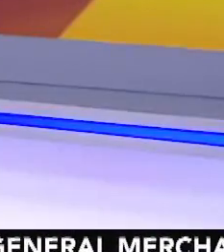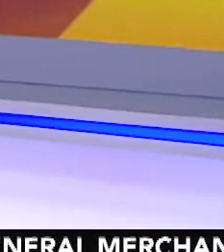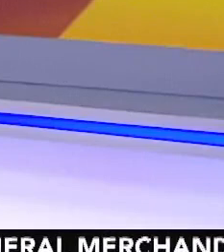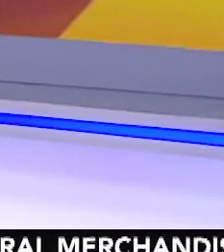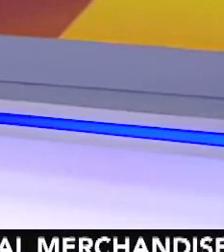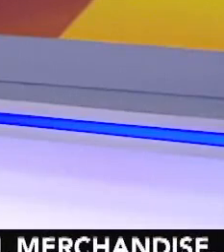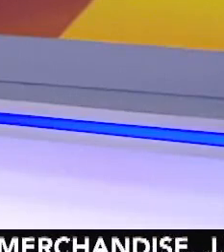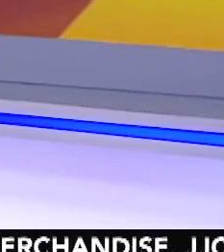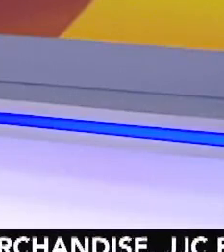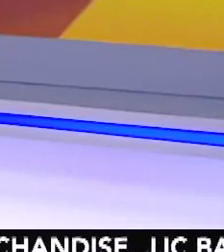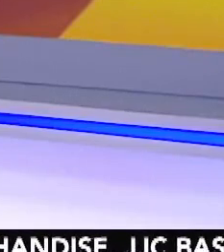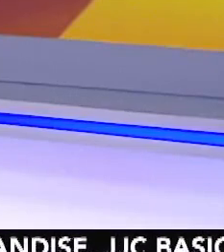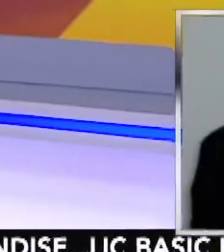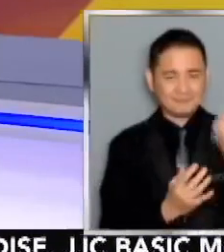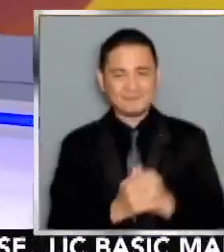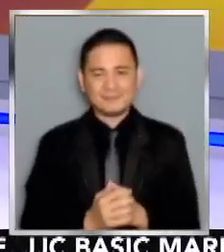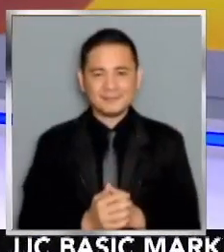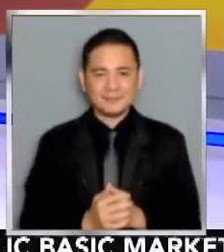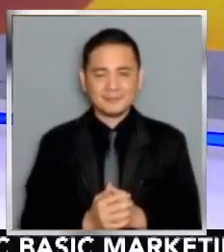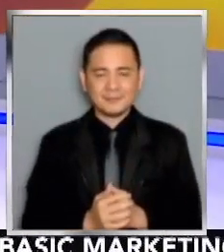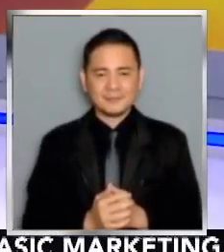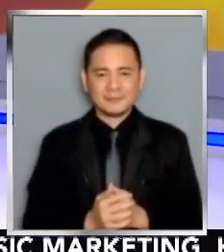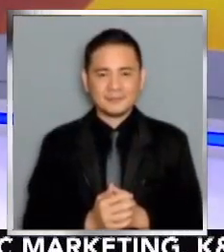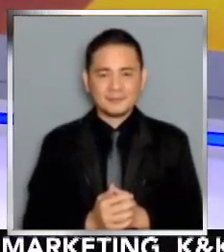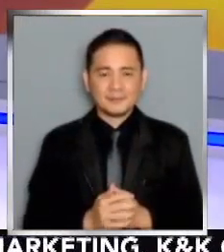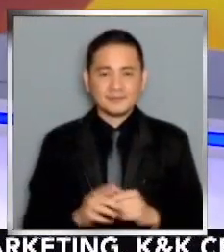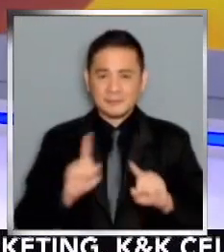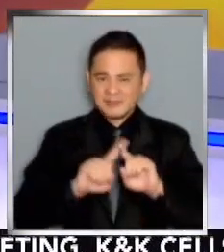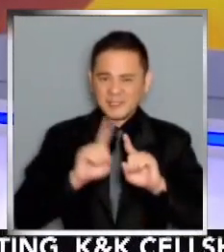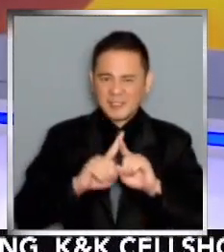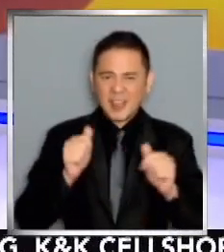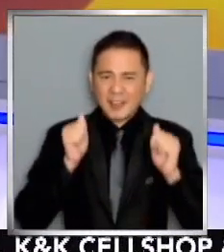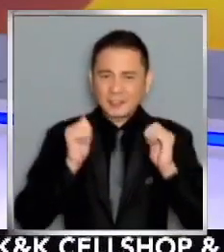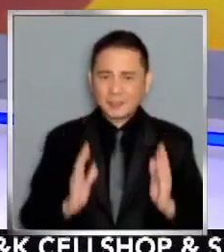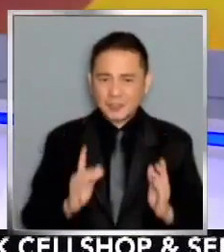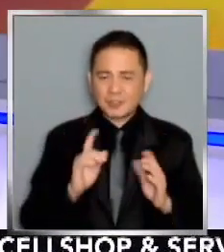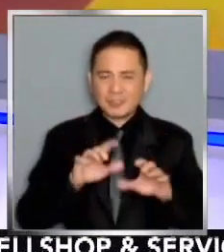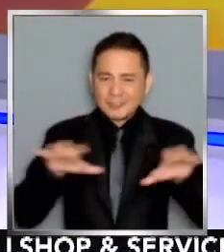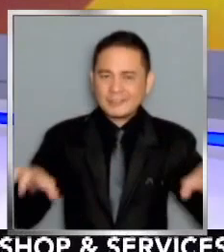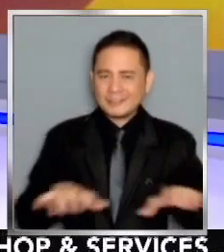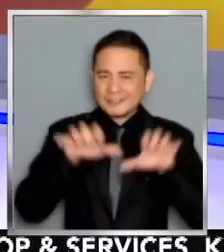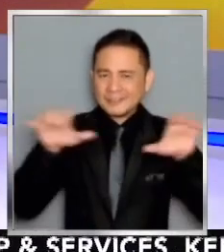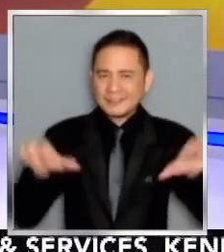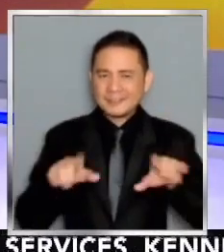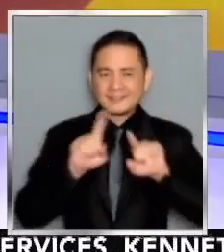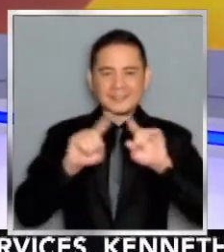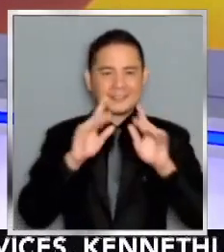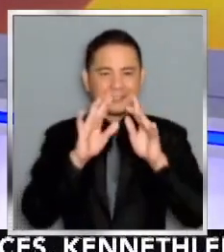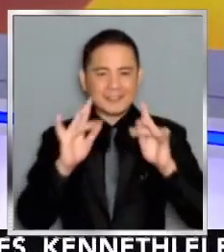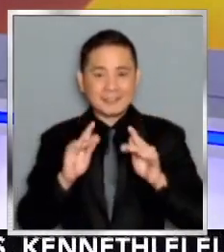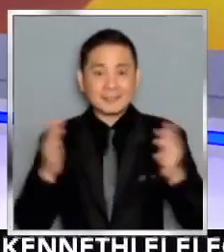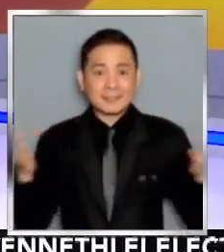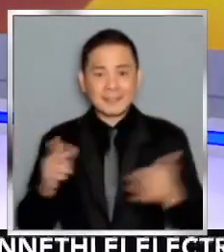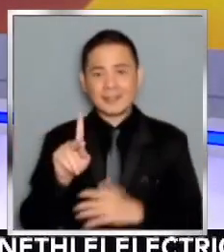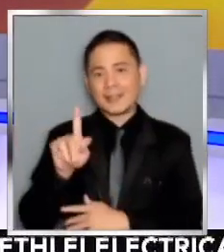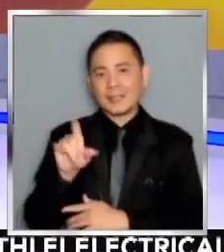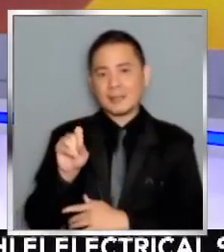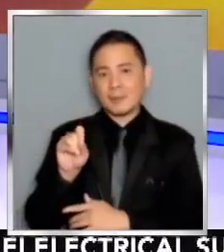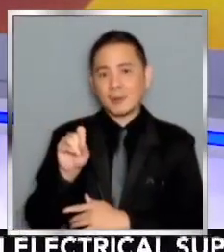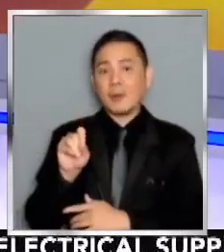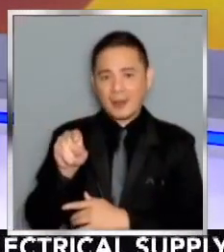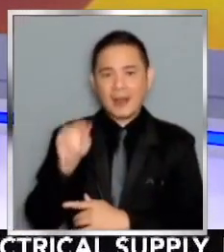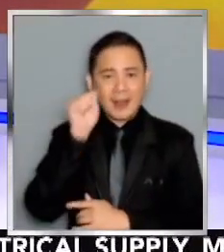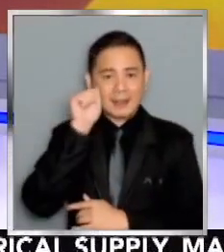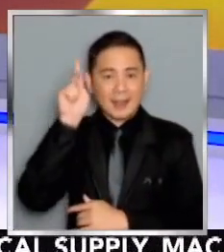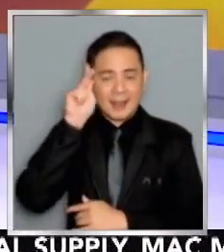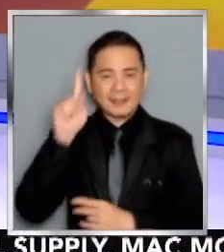Nakisaya ang kapuso celebrity sa iba't ibang aktibidad sa pagdiriwang ng Ati-Atihan Festival sa Caliboaclan at Sinulog Festival sa Cebu. Yan